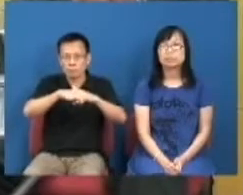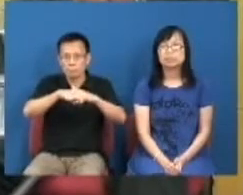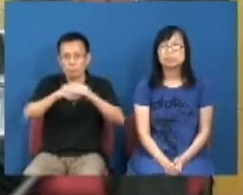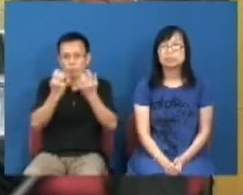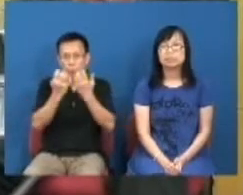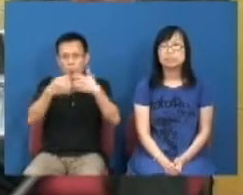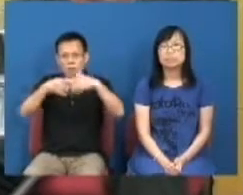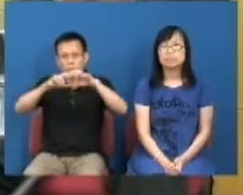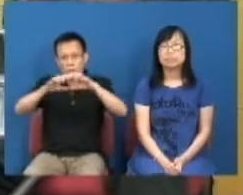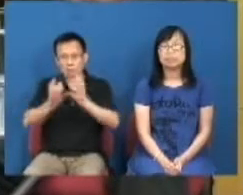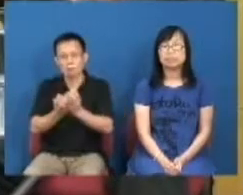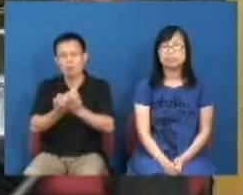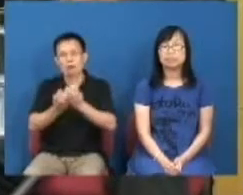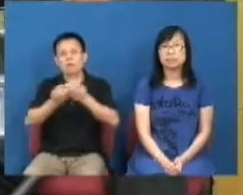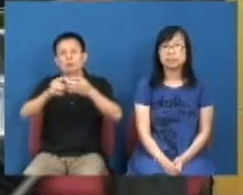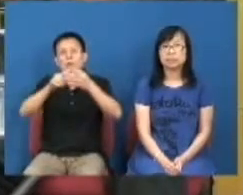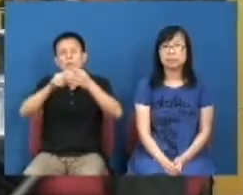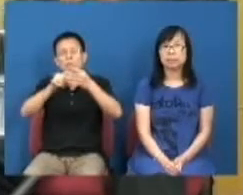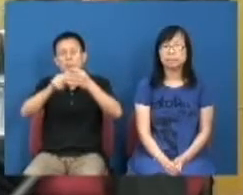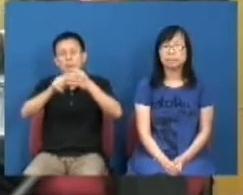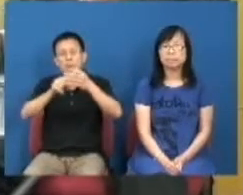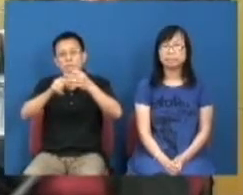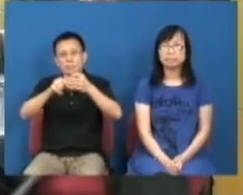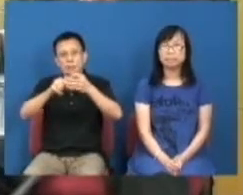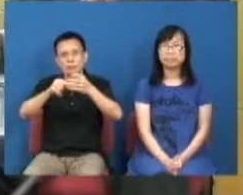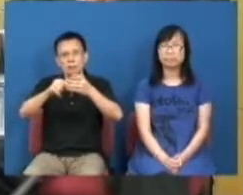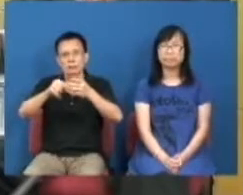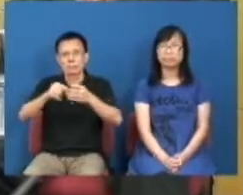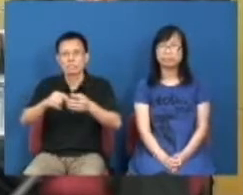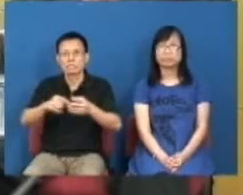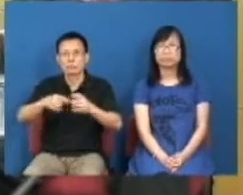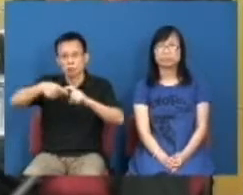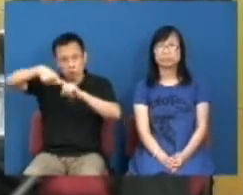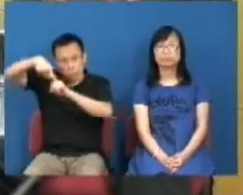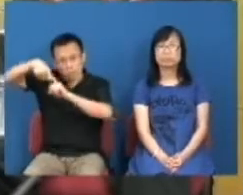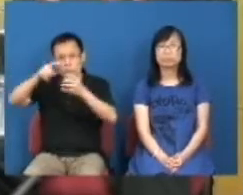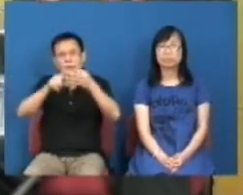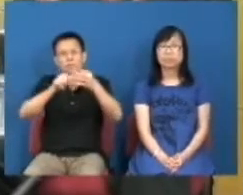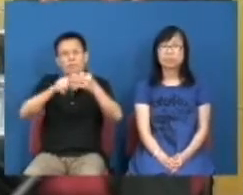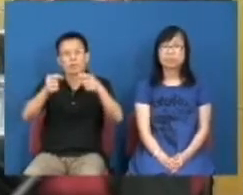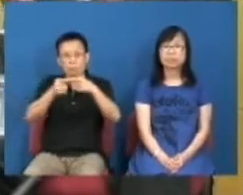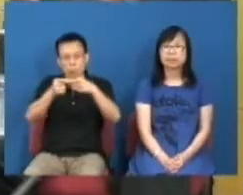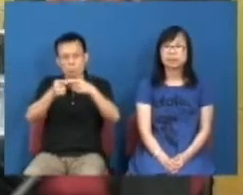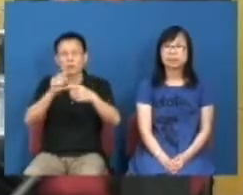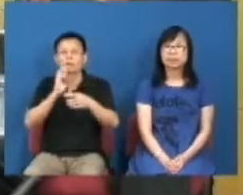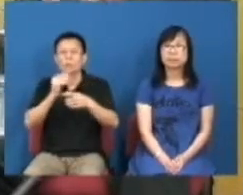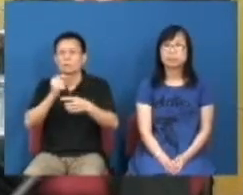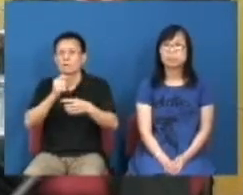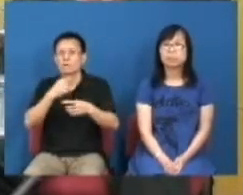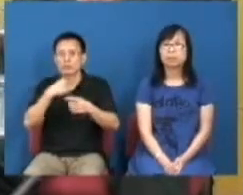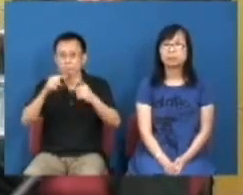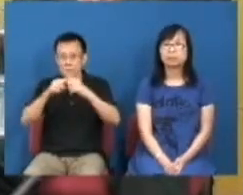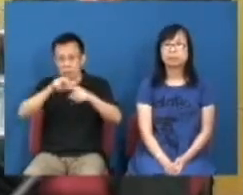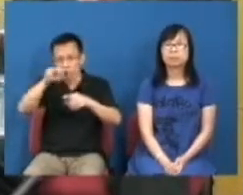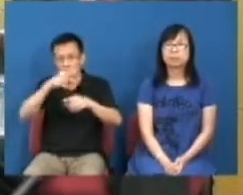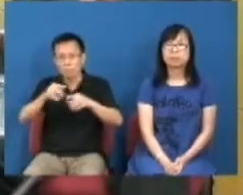咧。即係難聽啲講叫掛單啦嚇，掛咗喺度。咁就當有人揾人去解決糾紛嘅